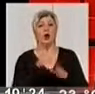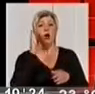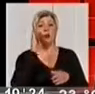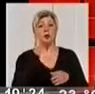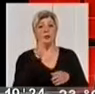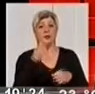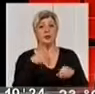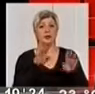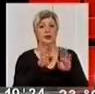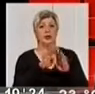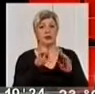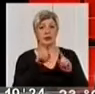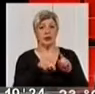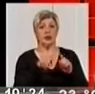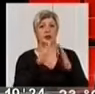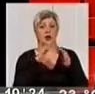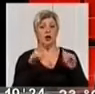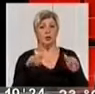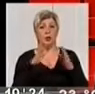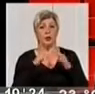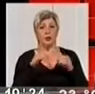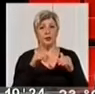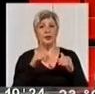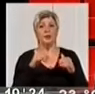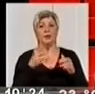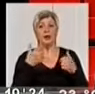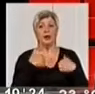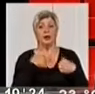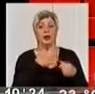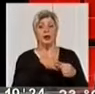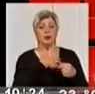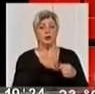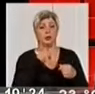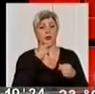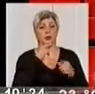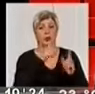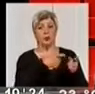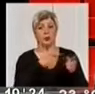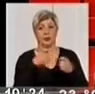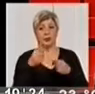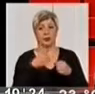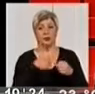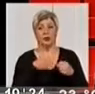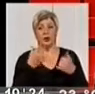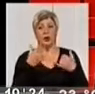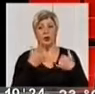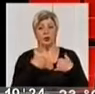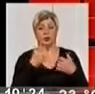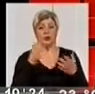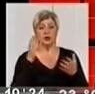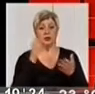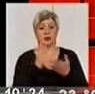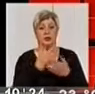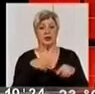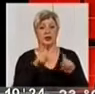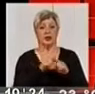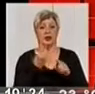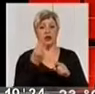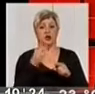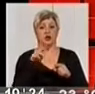таборів. По-перше, я хочу тут привернути увагу, що ще раз, що в нас є такий штаб на рівні області, який перевірив всі ці заклади. Тобто